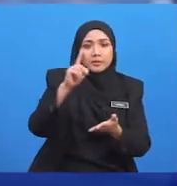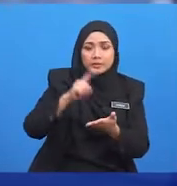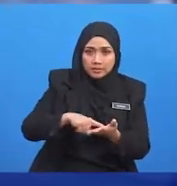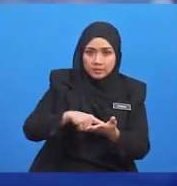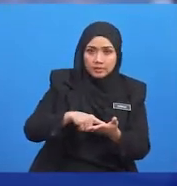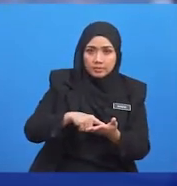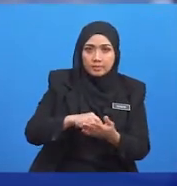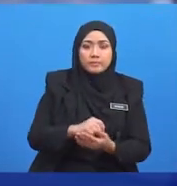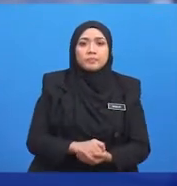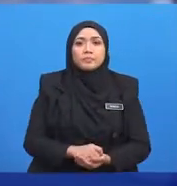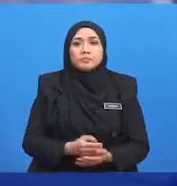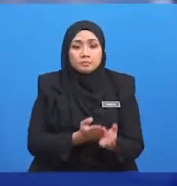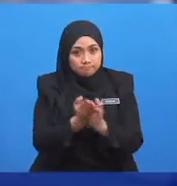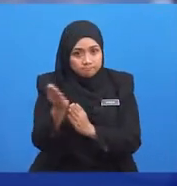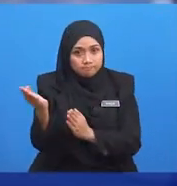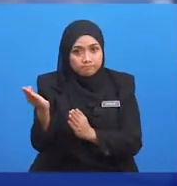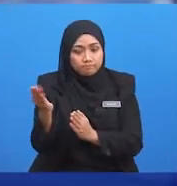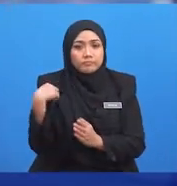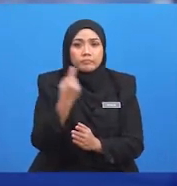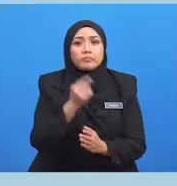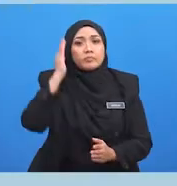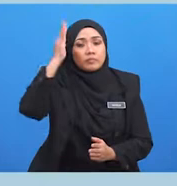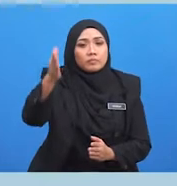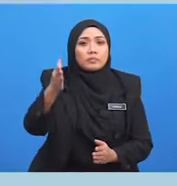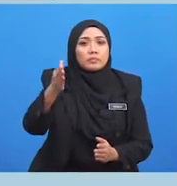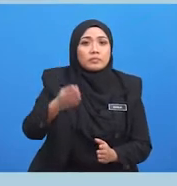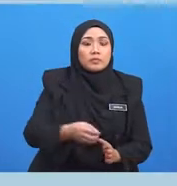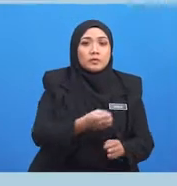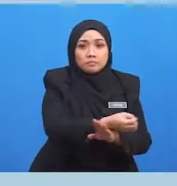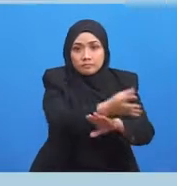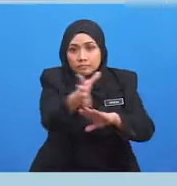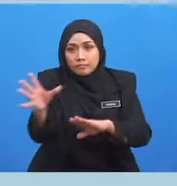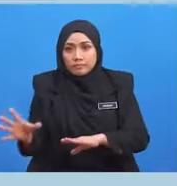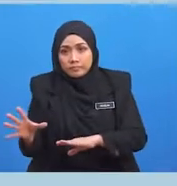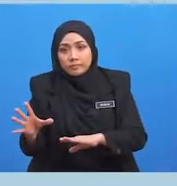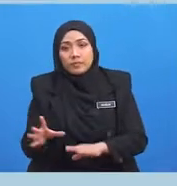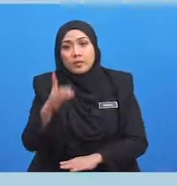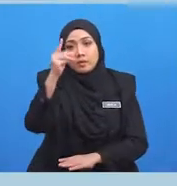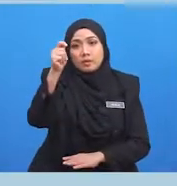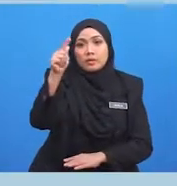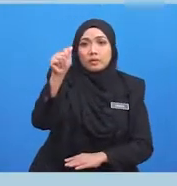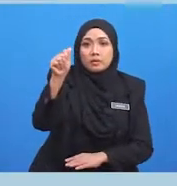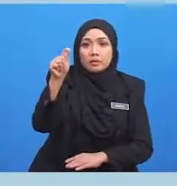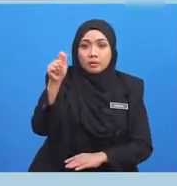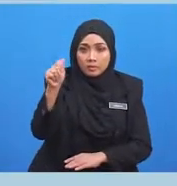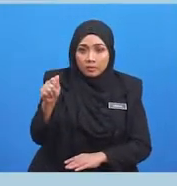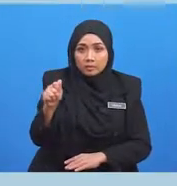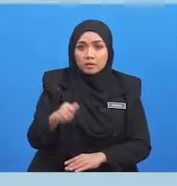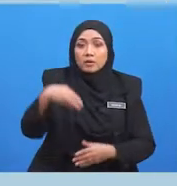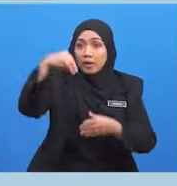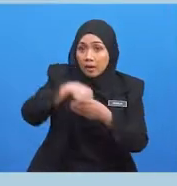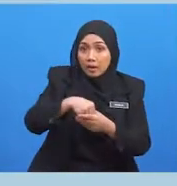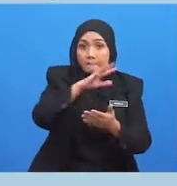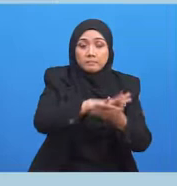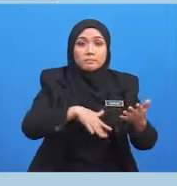soal selidik, seterusnya kita akan mempersembahkan data tersebut dalam bentuk